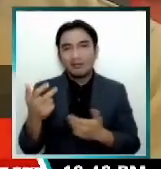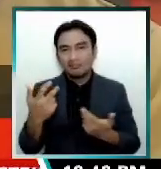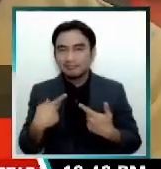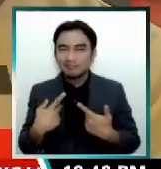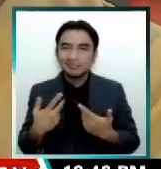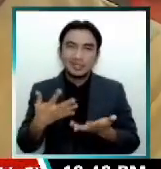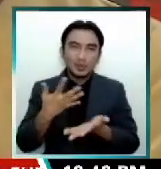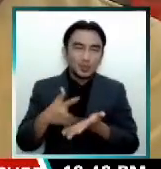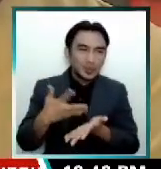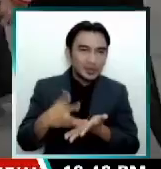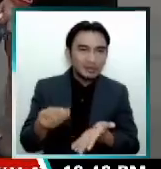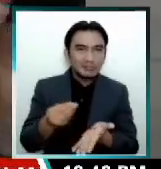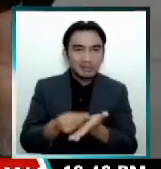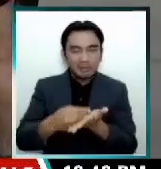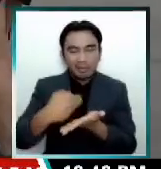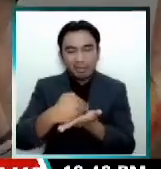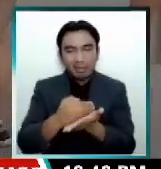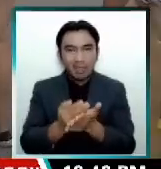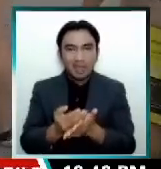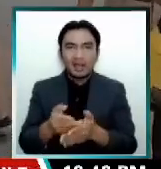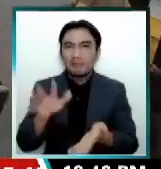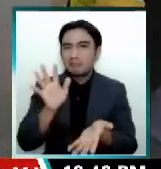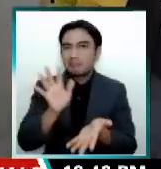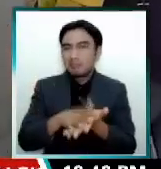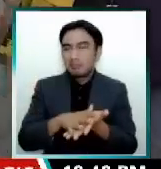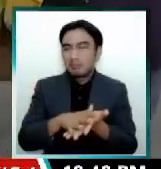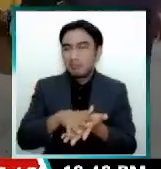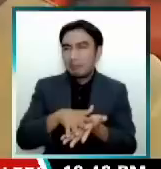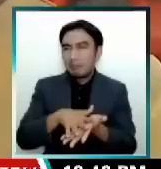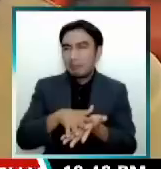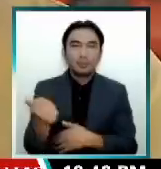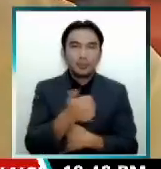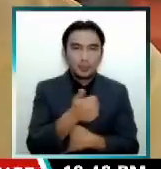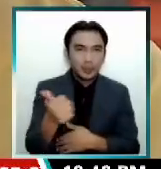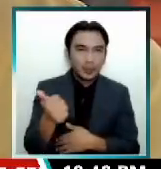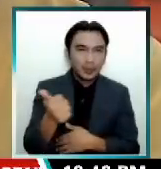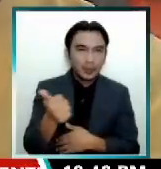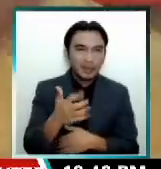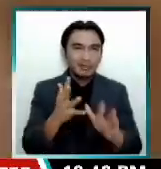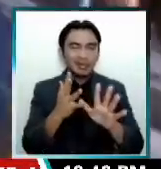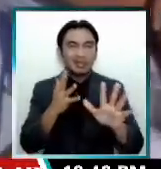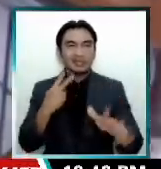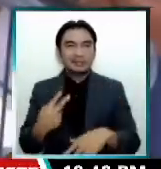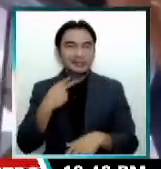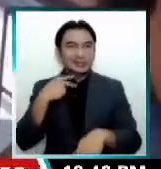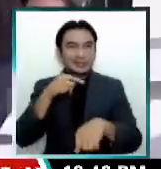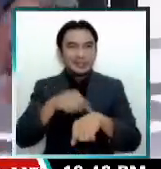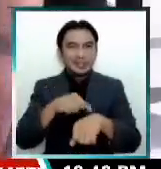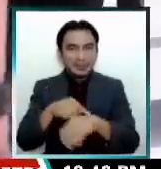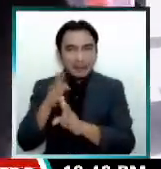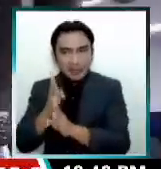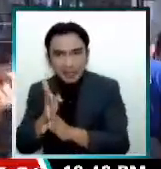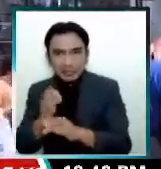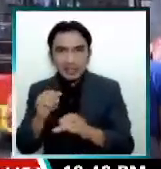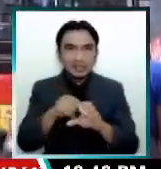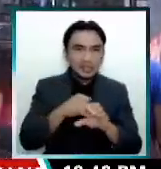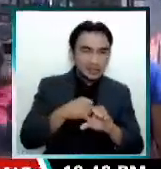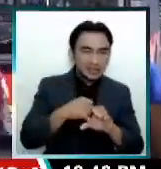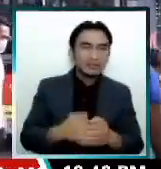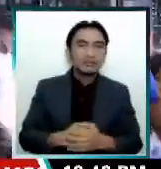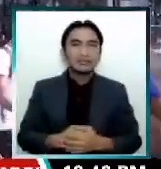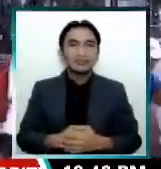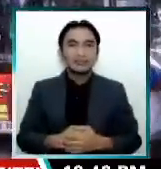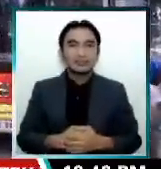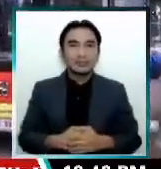kasi mas mahal po mag-commute tsaka ubos yung oras sa mga pilaan ng mga jeep, ganun po, bus. Sa pagkocommute raw kasi